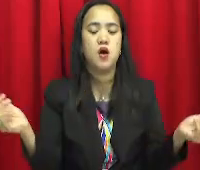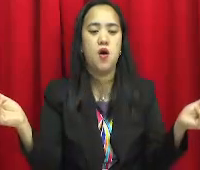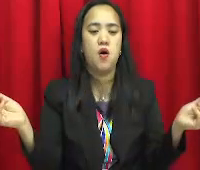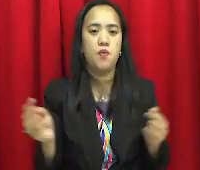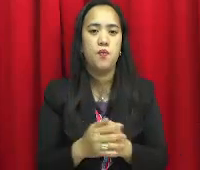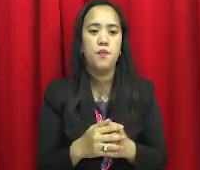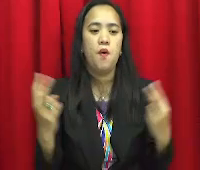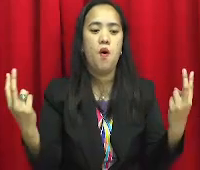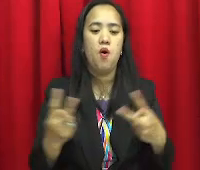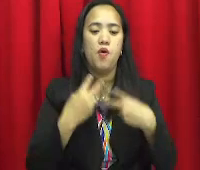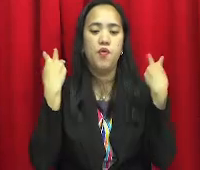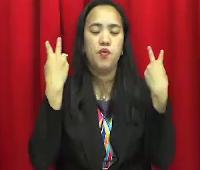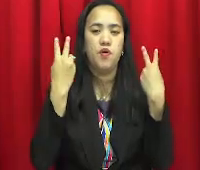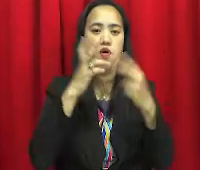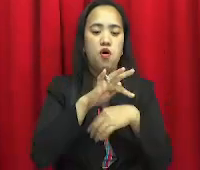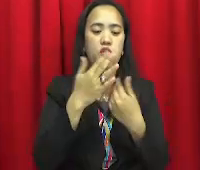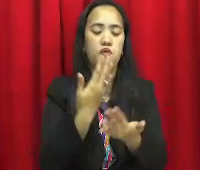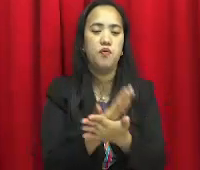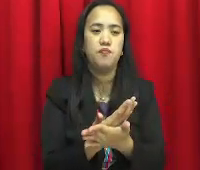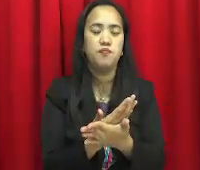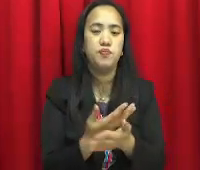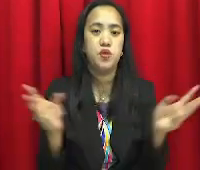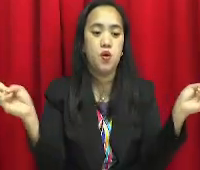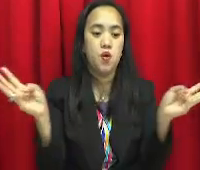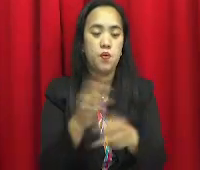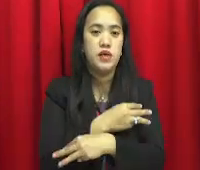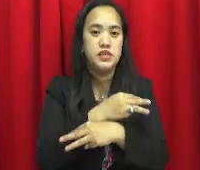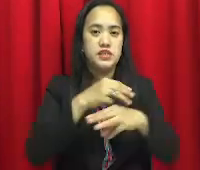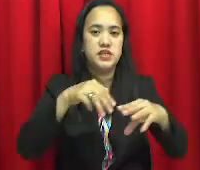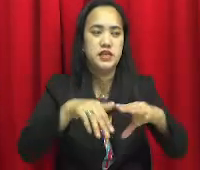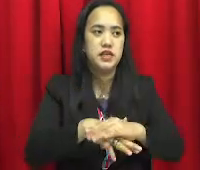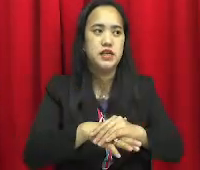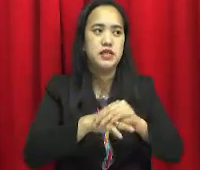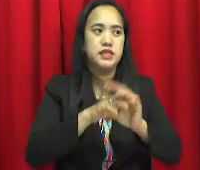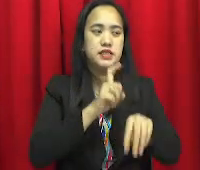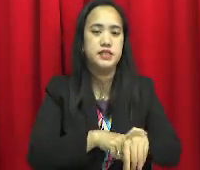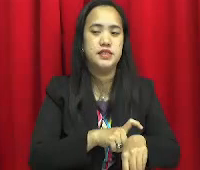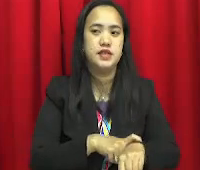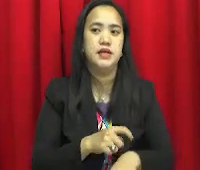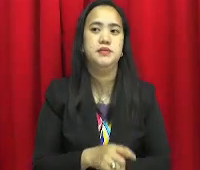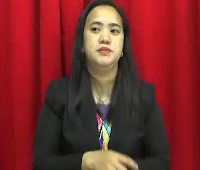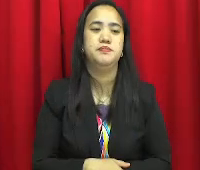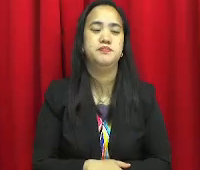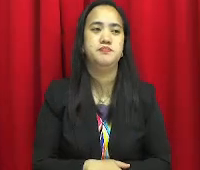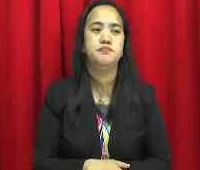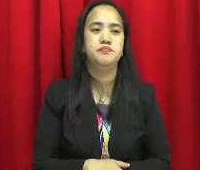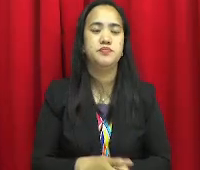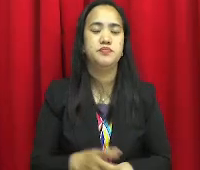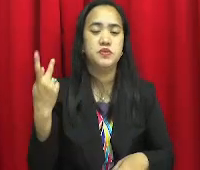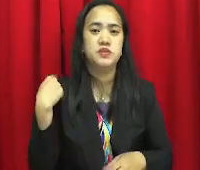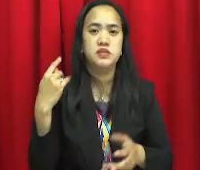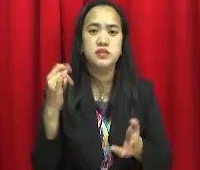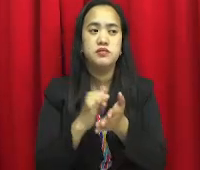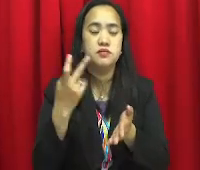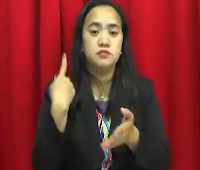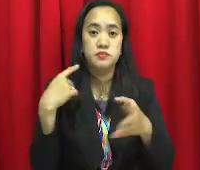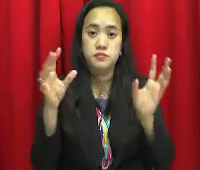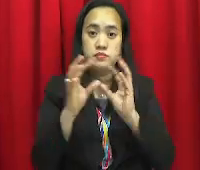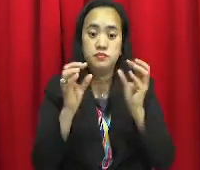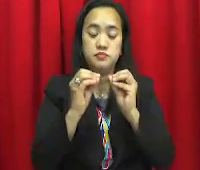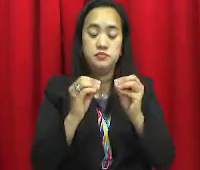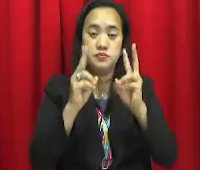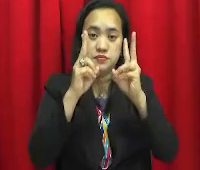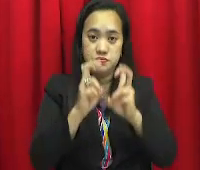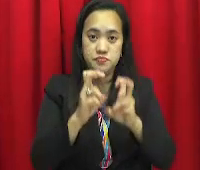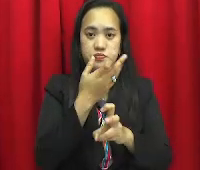ng ginagawa ni, alam nyo na yon. Yung mga nandyan, nakikipag-debate na, walang kakwenta-kwenta, walang kinalaman. Tingnan mo ang kanilang